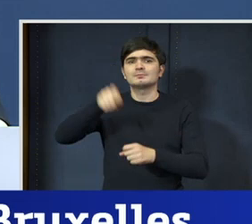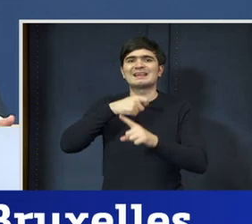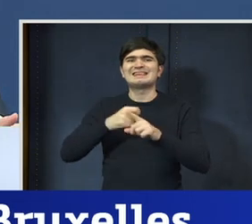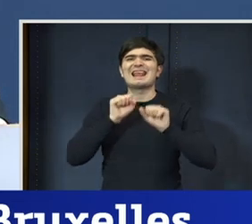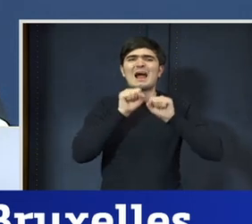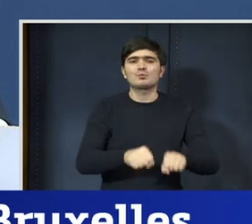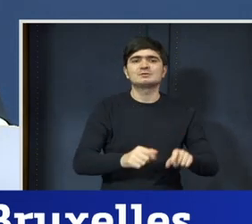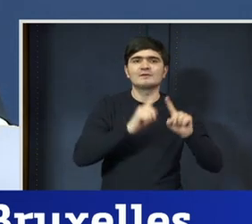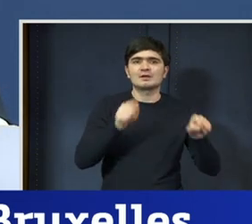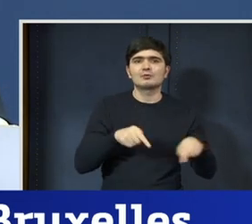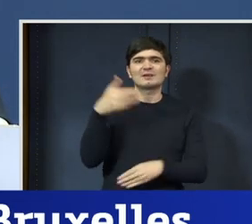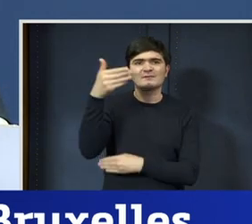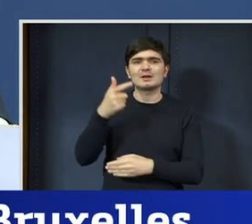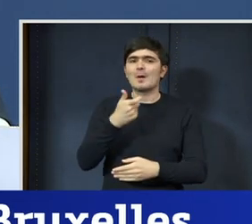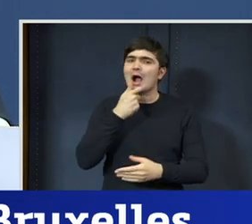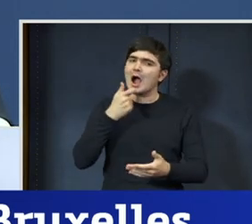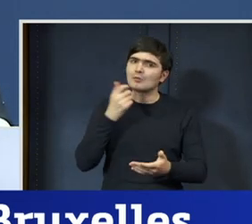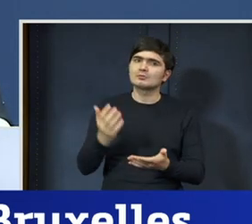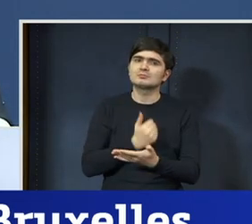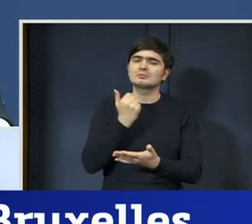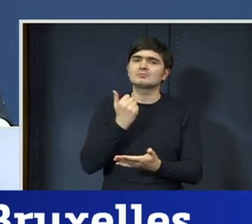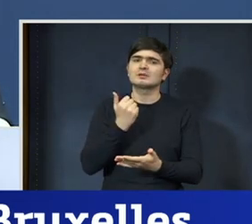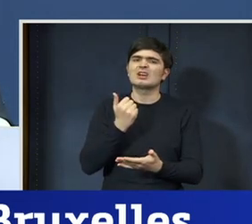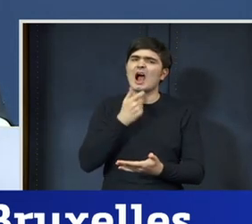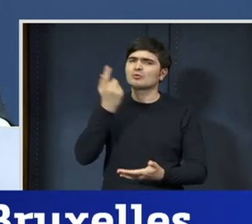a câștigat. Anul trecut a venit